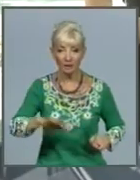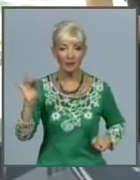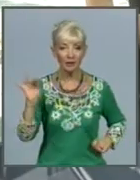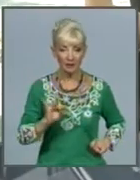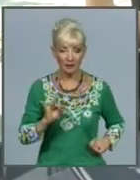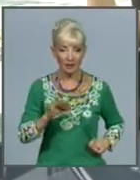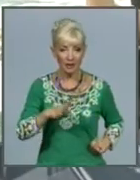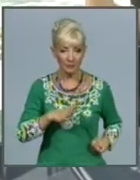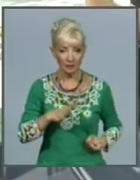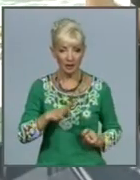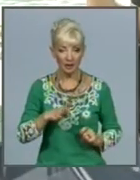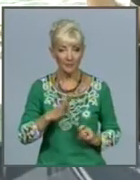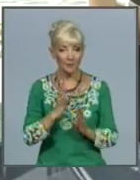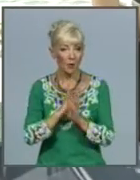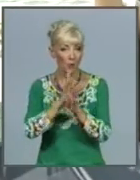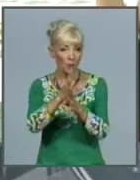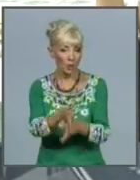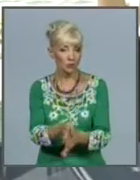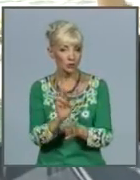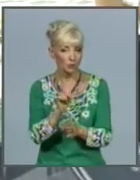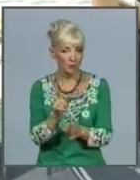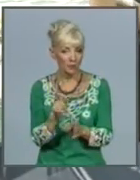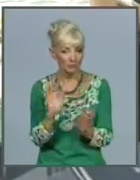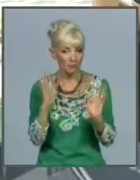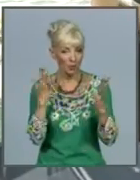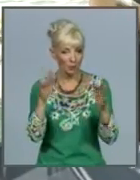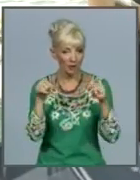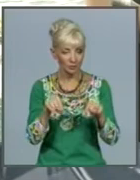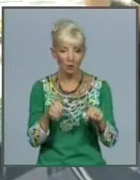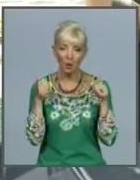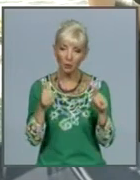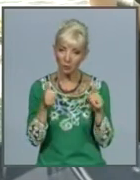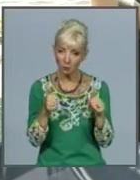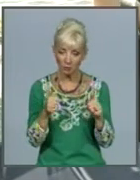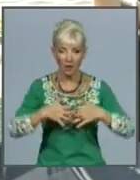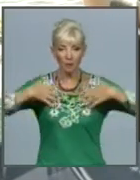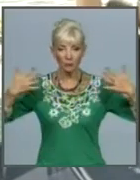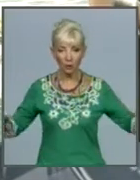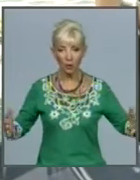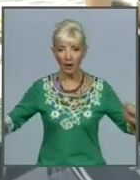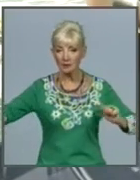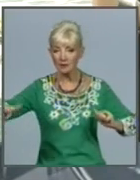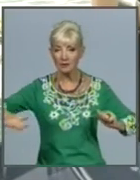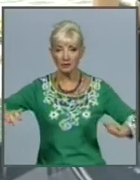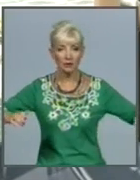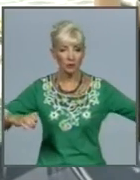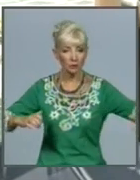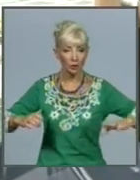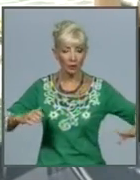чтобы погулять. Здесь все круто, и за счет большой территории площадки, в принципе, есть возможность разграничить